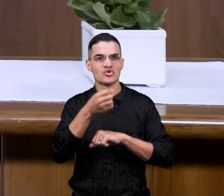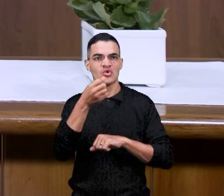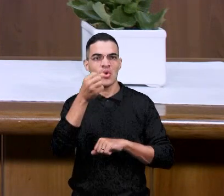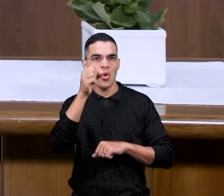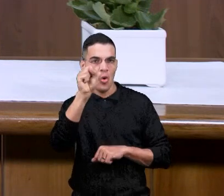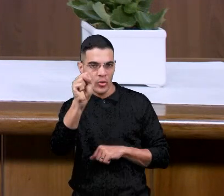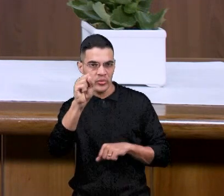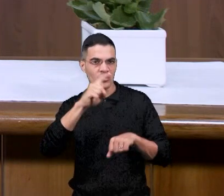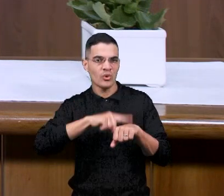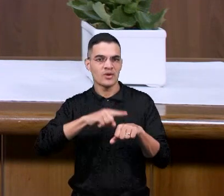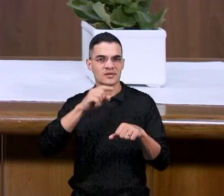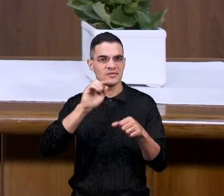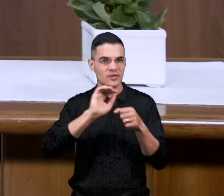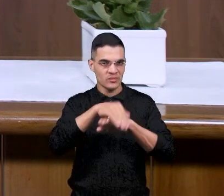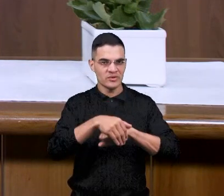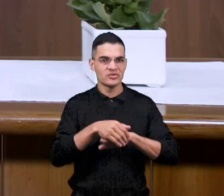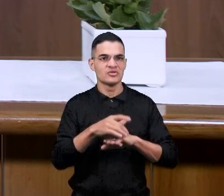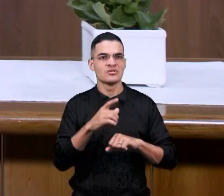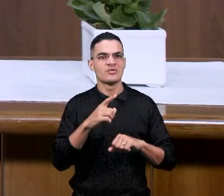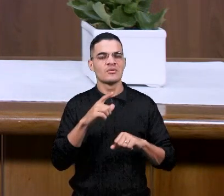20h, il y aura